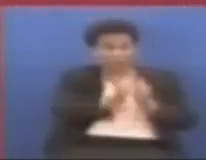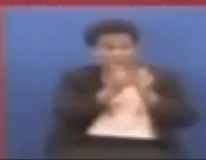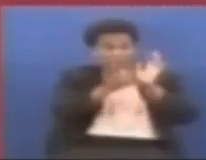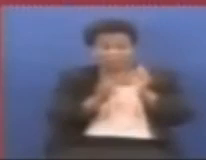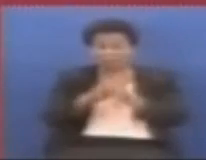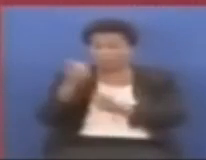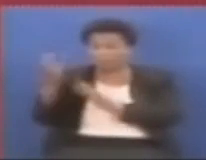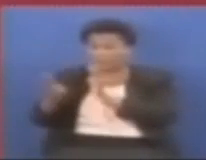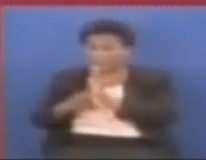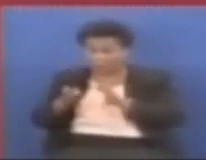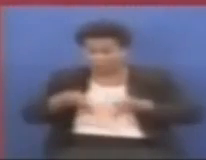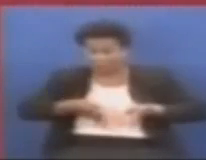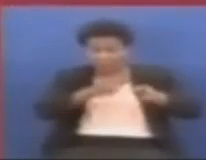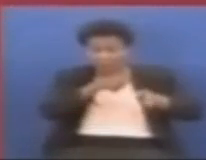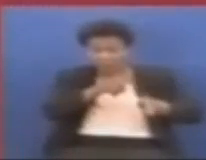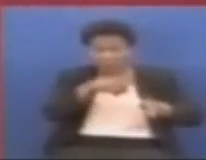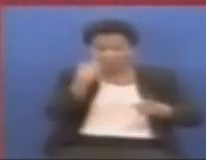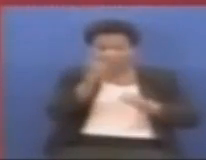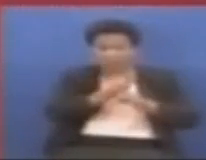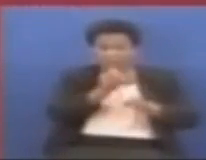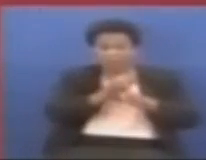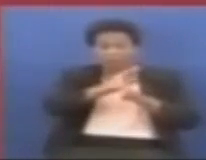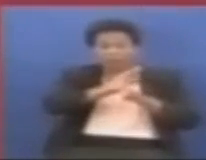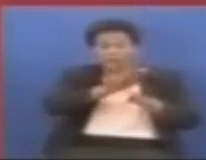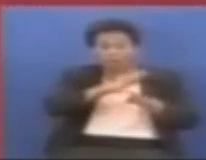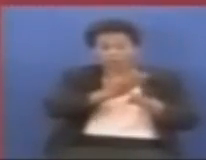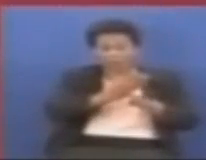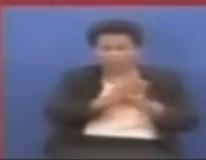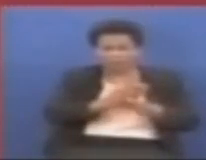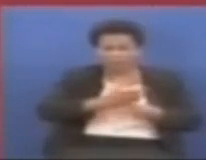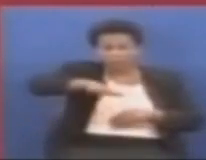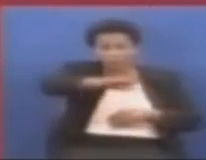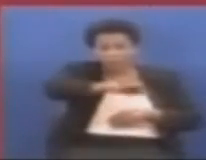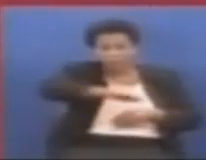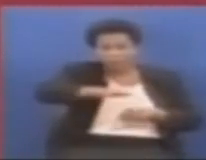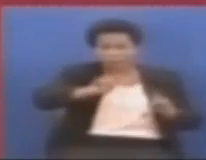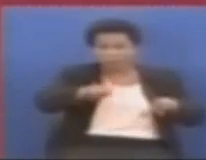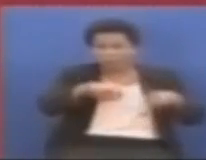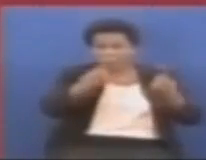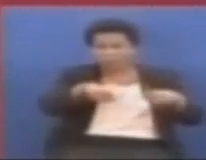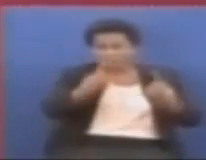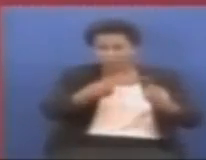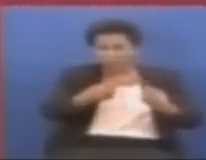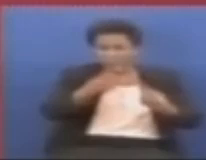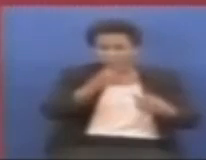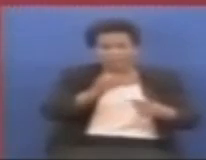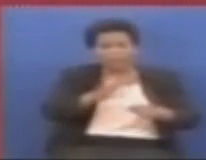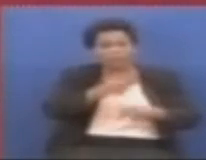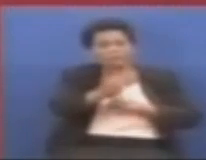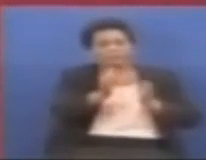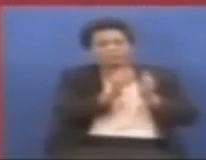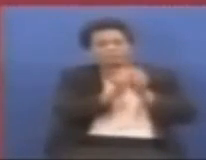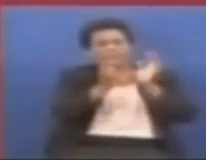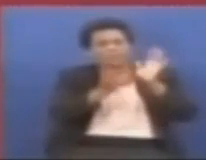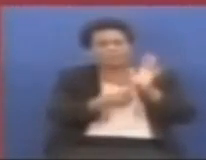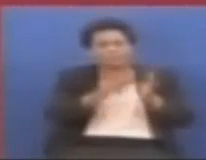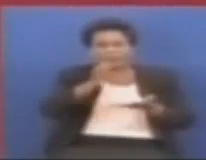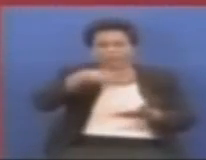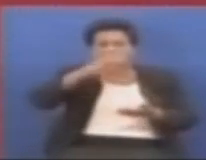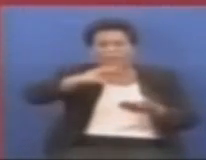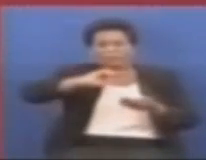ya Kibaya Urugu ilifanywa matengenezo ya sehemu korofi kwa urefu wa kilomita 16 kwa gharama shilingi